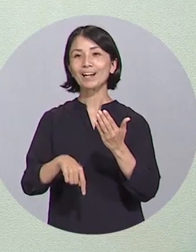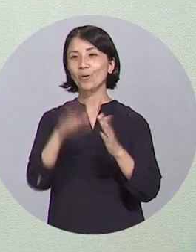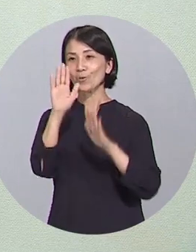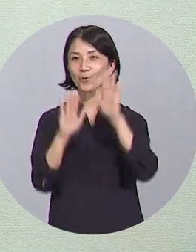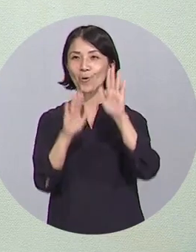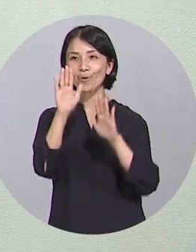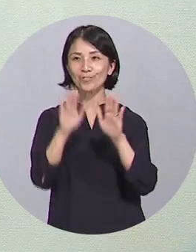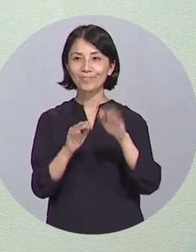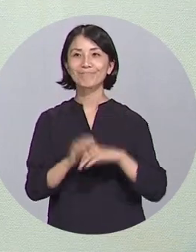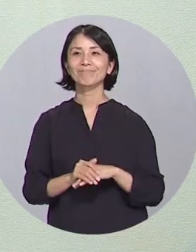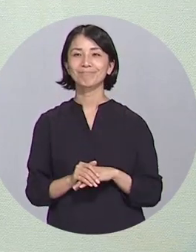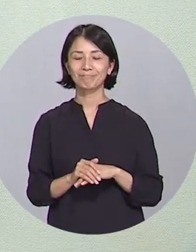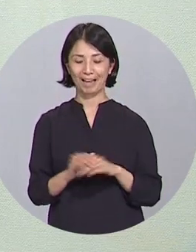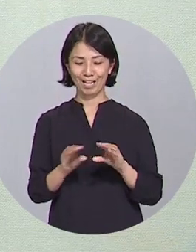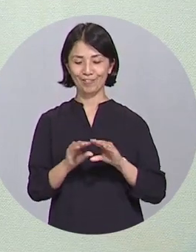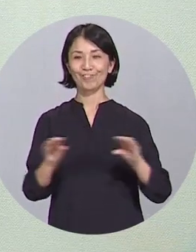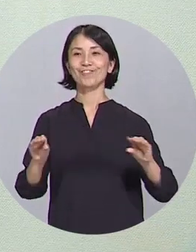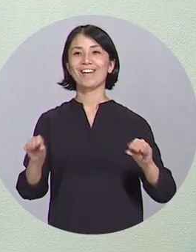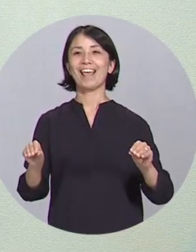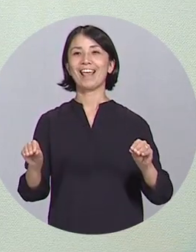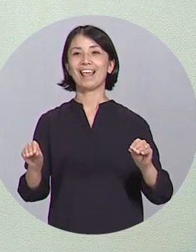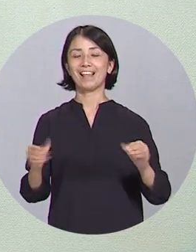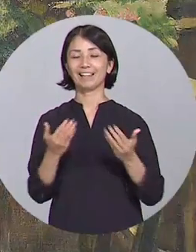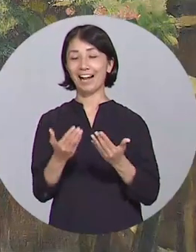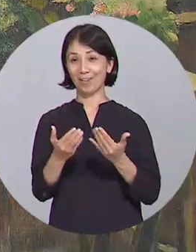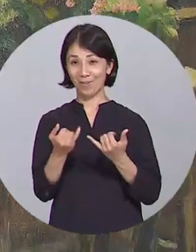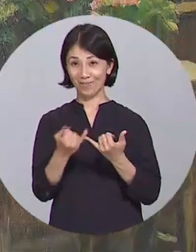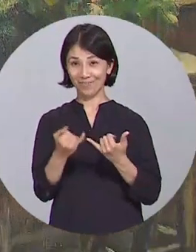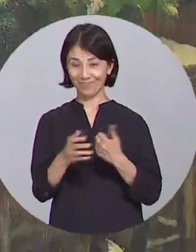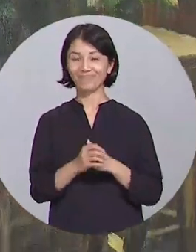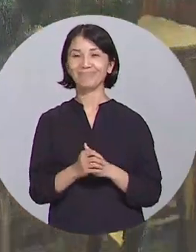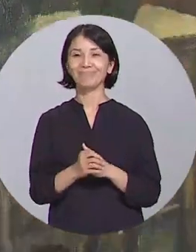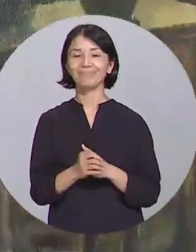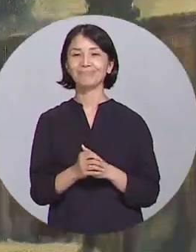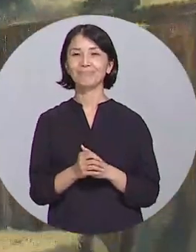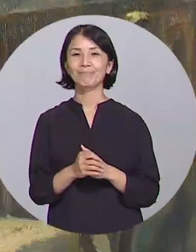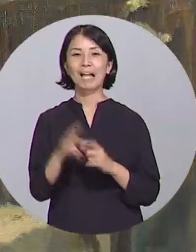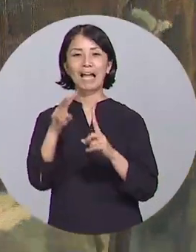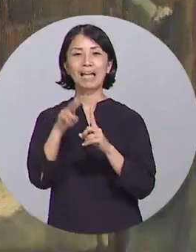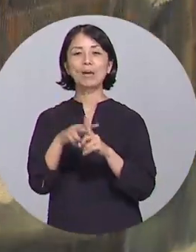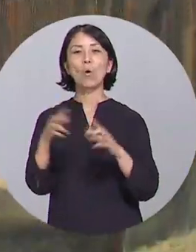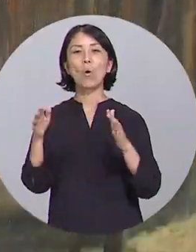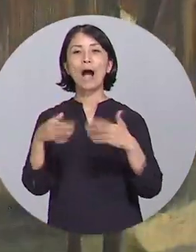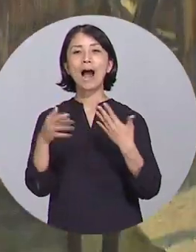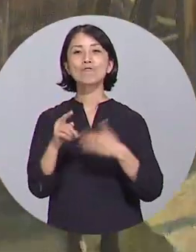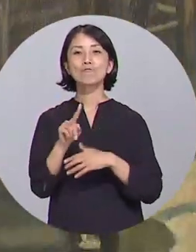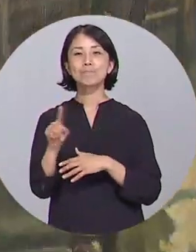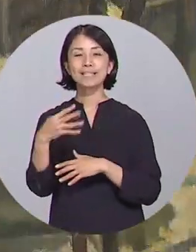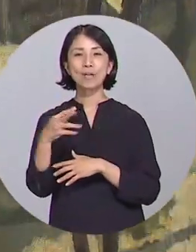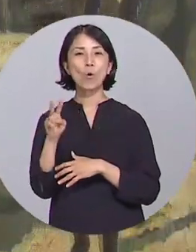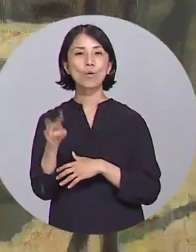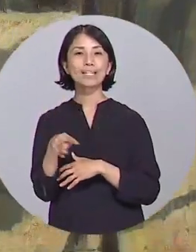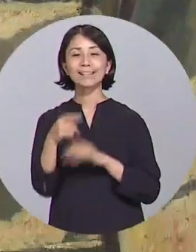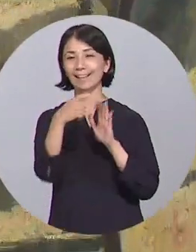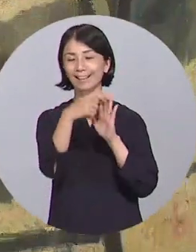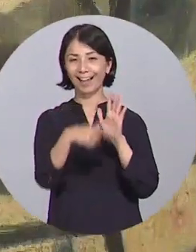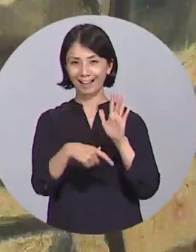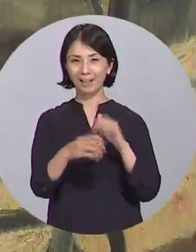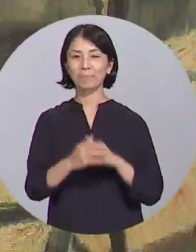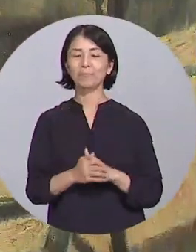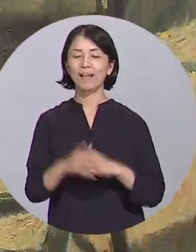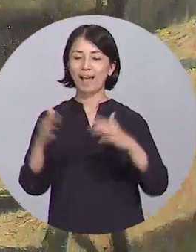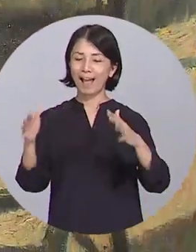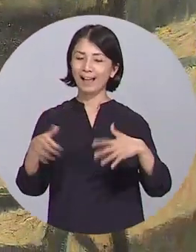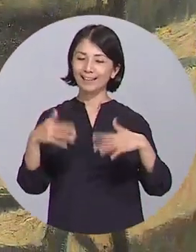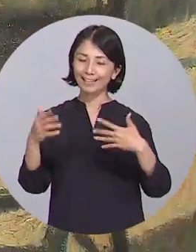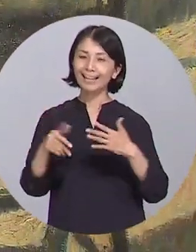です。 この机はまさに学校って感じしますね。 小春日和というタイトルなので、初冬の少し暖かい日